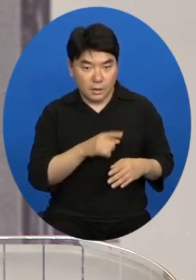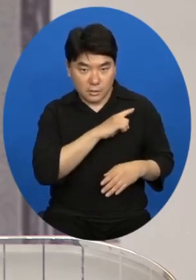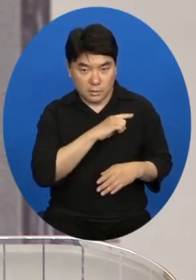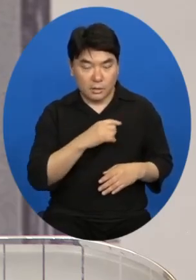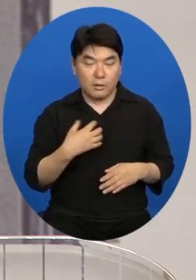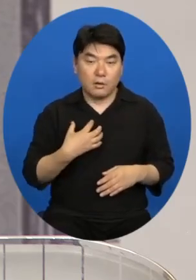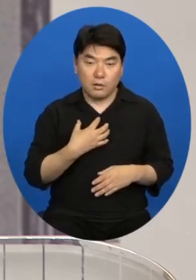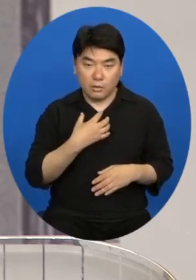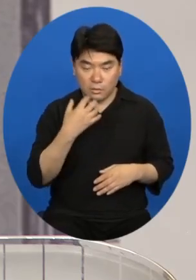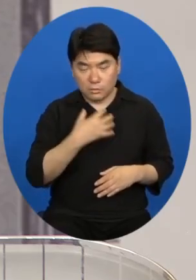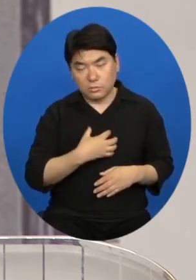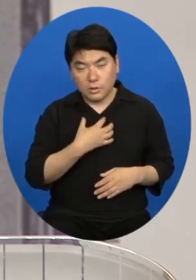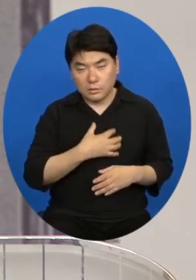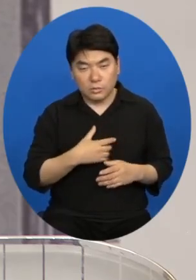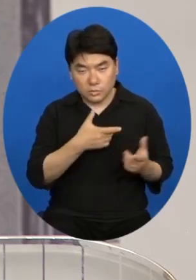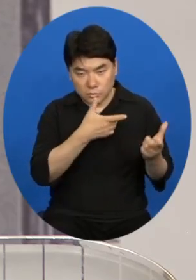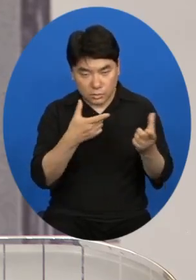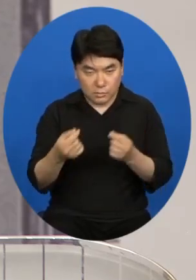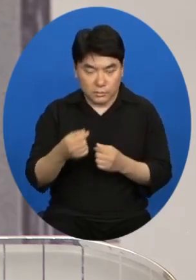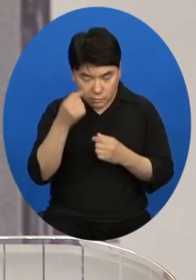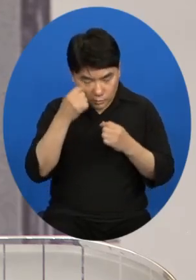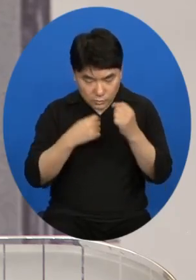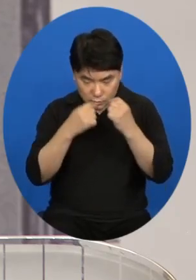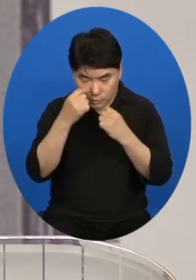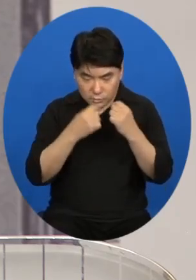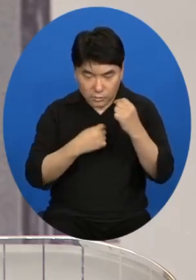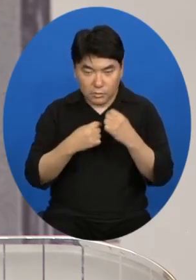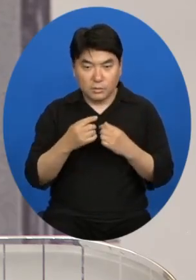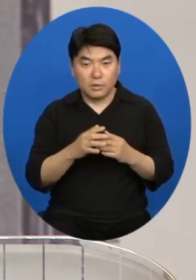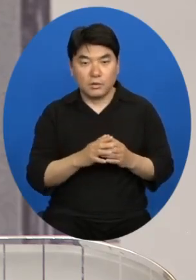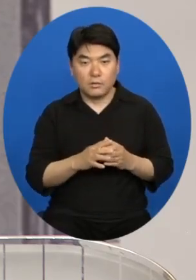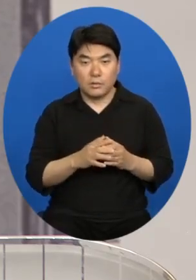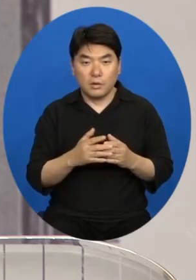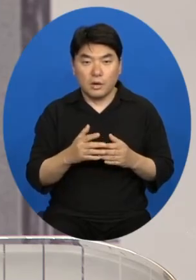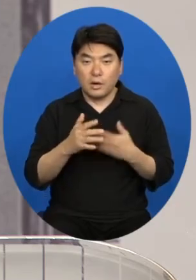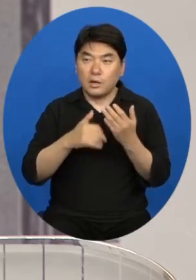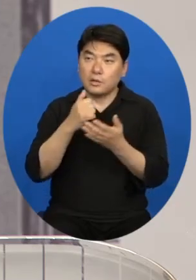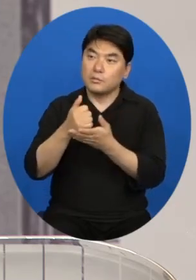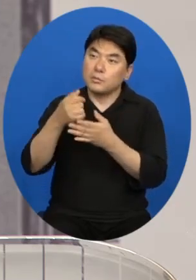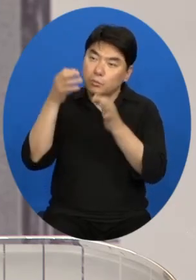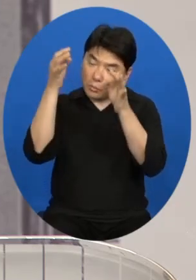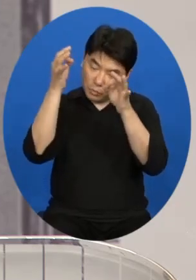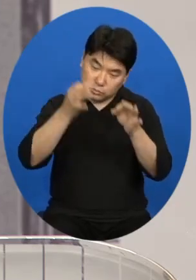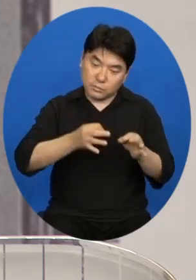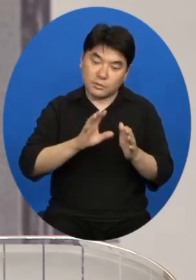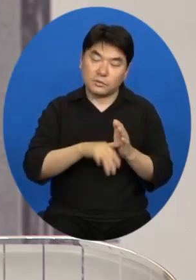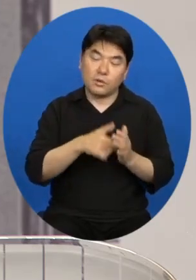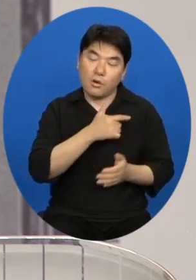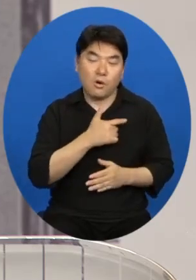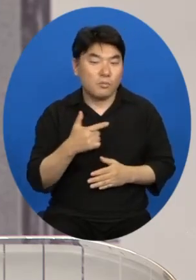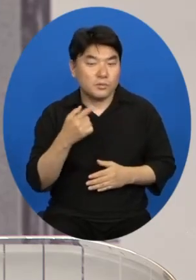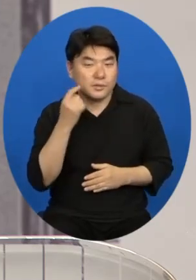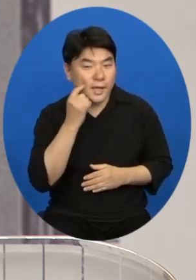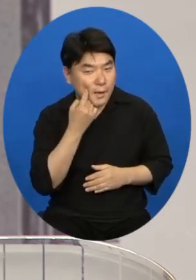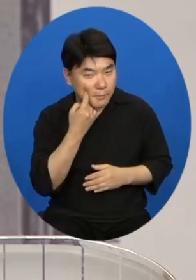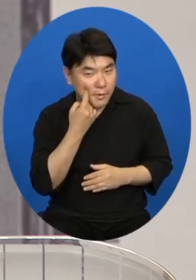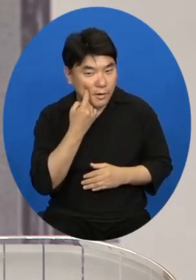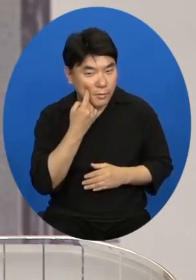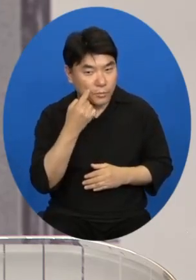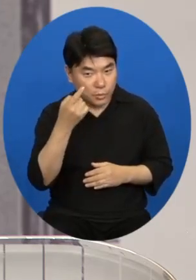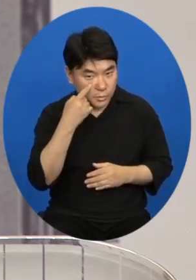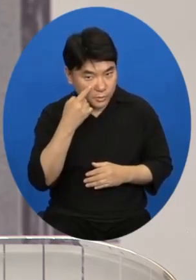무너진 성전을 보면서 슬퍼하면서 기도를 하니까 하나님 보시기에 너무 예뻐 보이는 겁니다. 우리가 한 달에 한